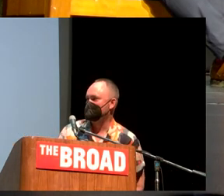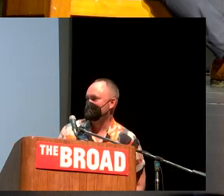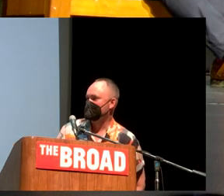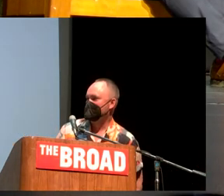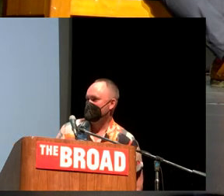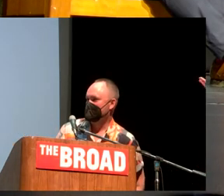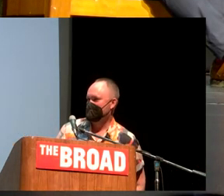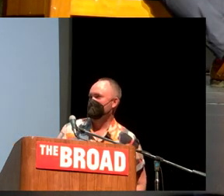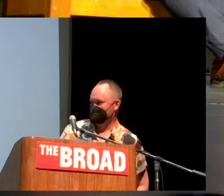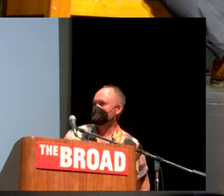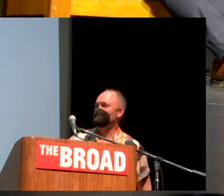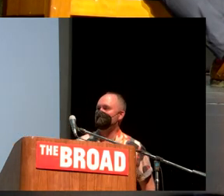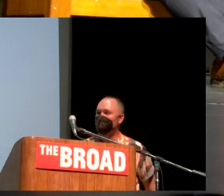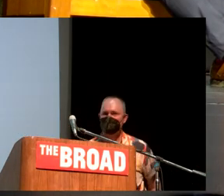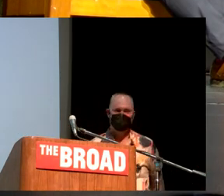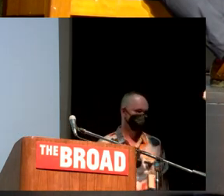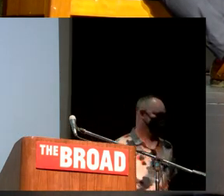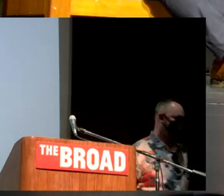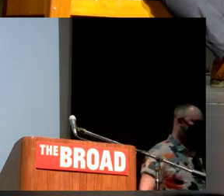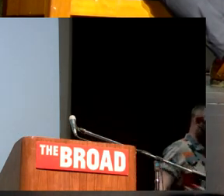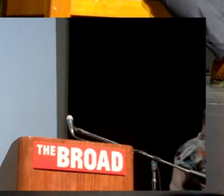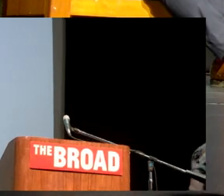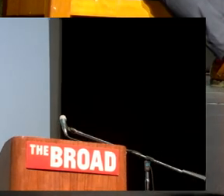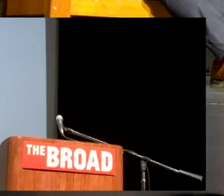you. Thank you. Great.